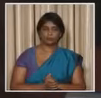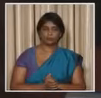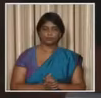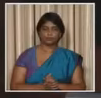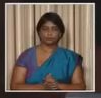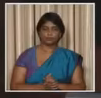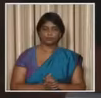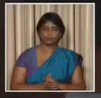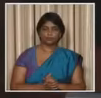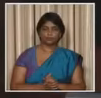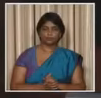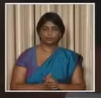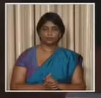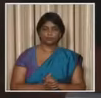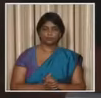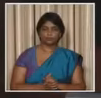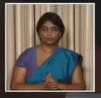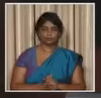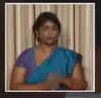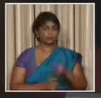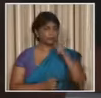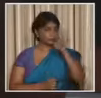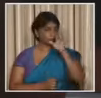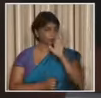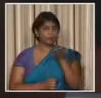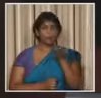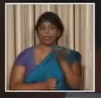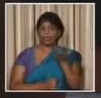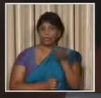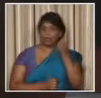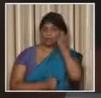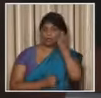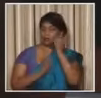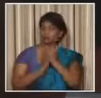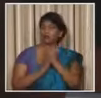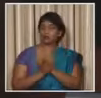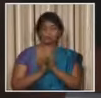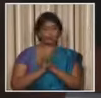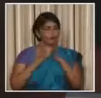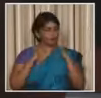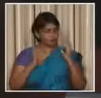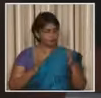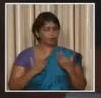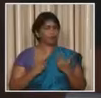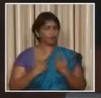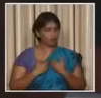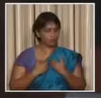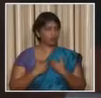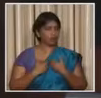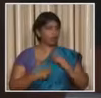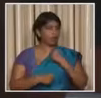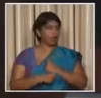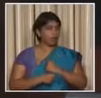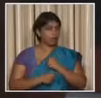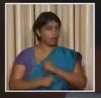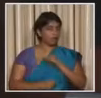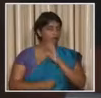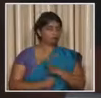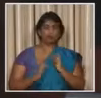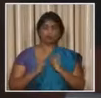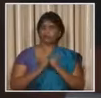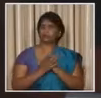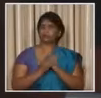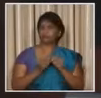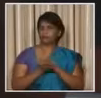தீர்க்கப்பட்டிருக்கின்றது. அந்த தீர்க்கப்பட்டதுக்கு மாறாக நீங்கள் பொய்யான கருத்தை சபையை தவறாக வழிநடத்தக்கூடிய வகையில் அந்த கருத்துக்களை முன்வைக்கிறீர்கள்.